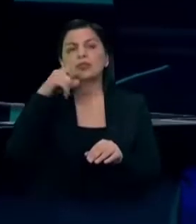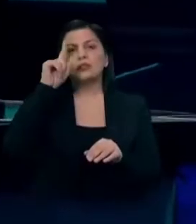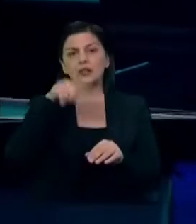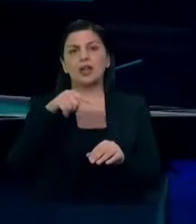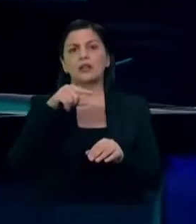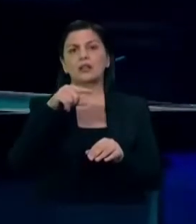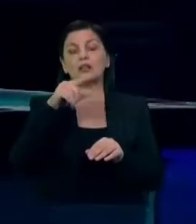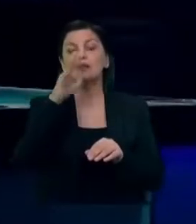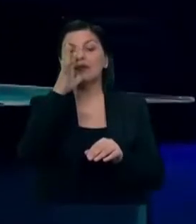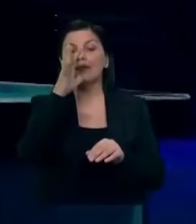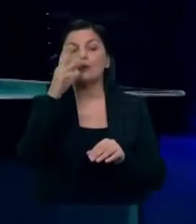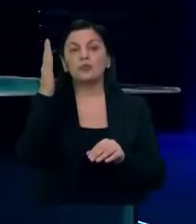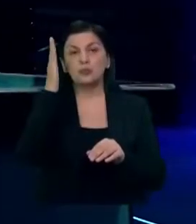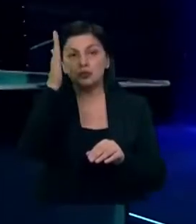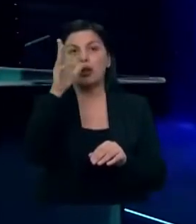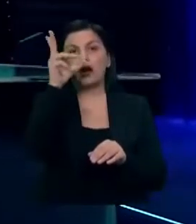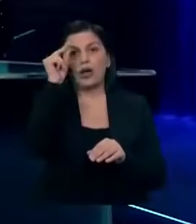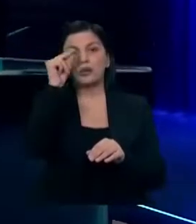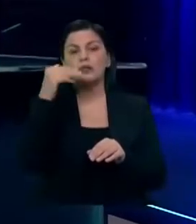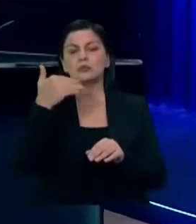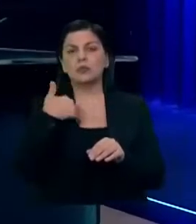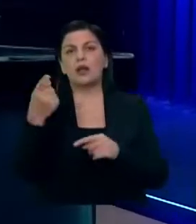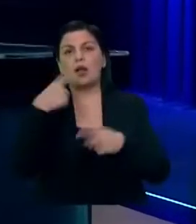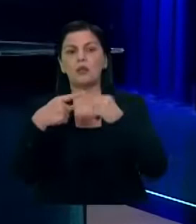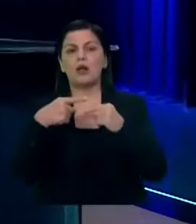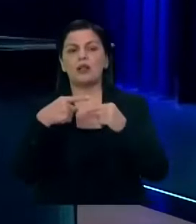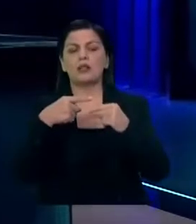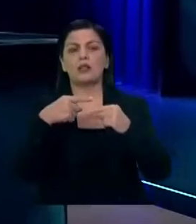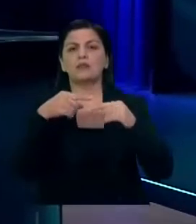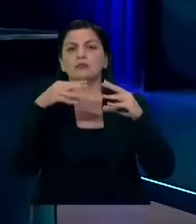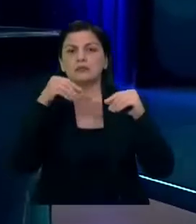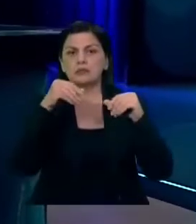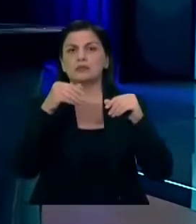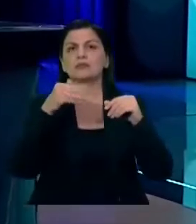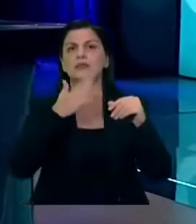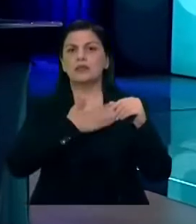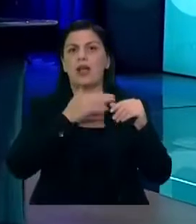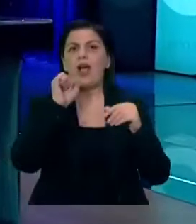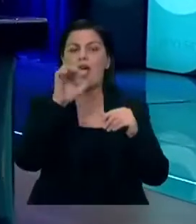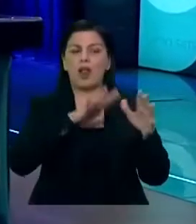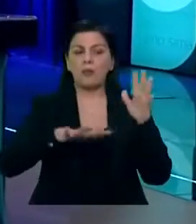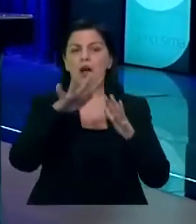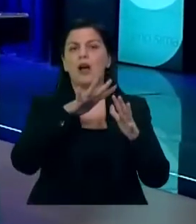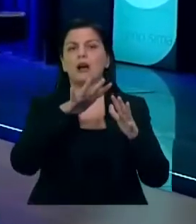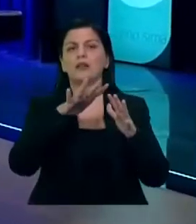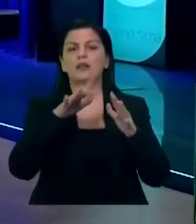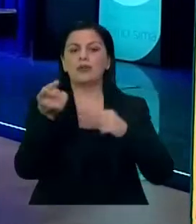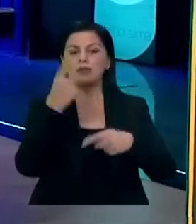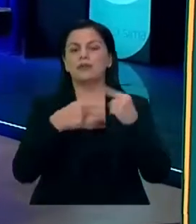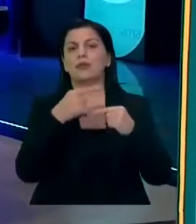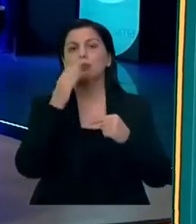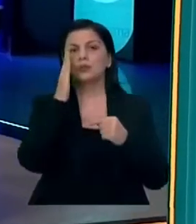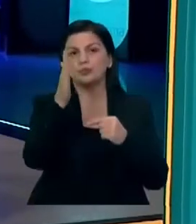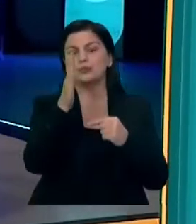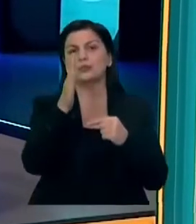Bəs Qarabağda hava ilə bağlı proqnozlar necə müəyyən olunurdu? Əməkdaşlarımız Qarabağın havasının, belə demək mümkünsə,